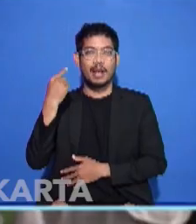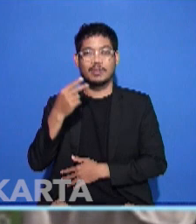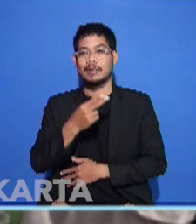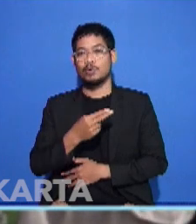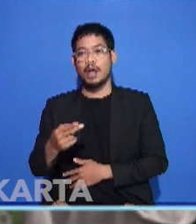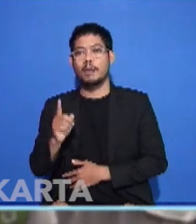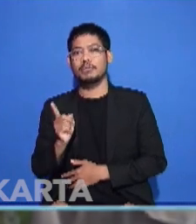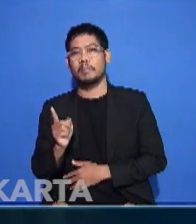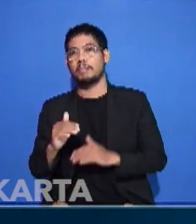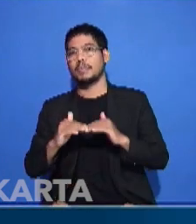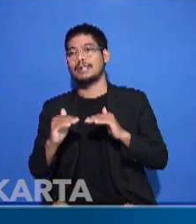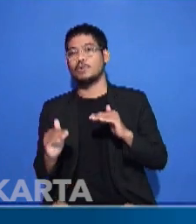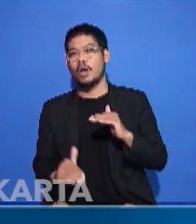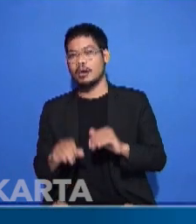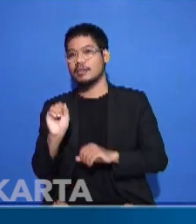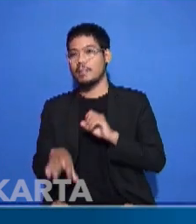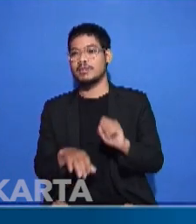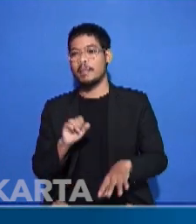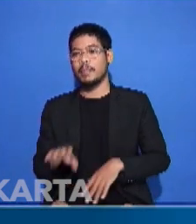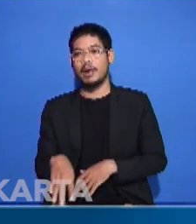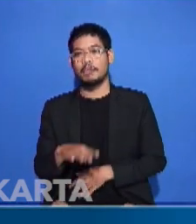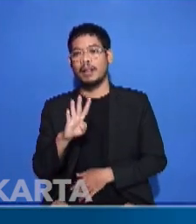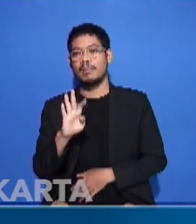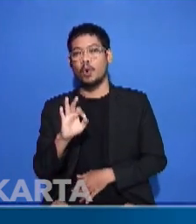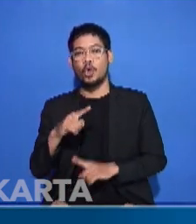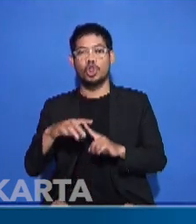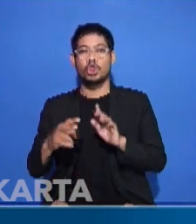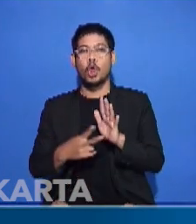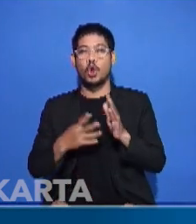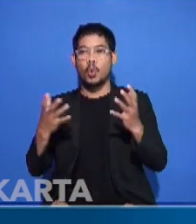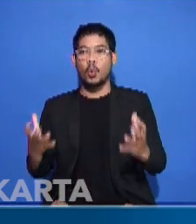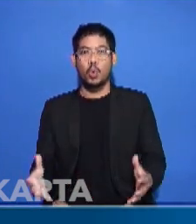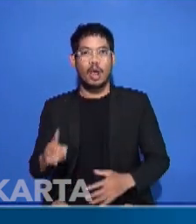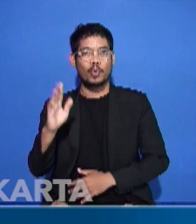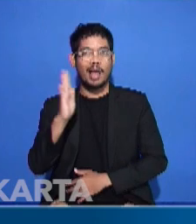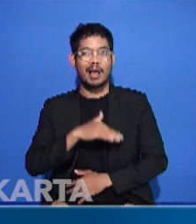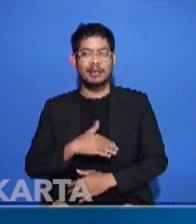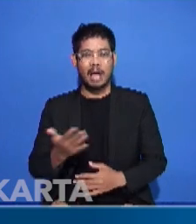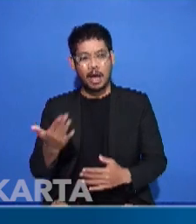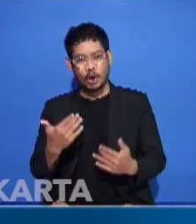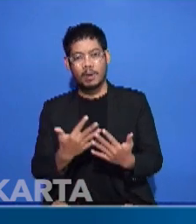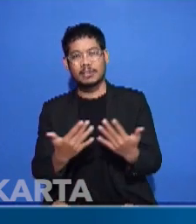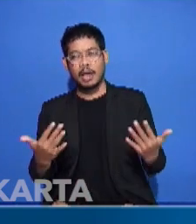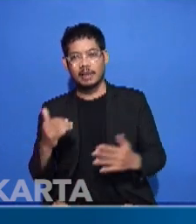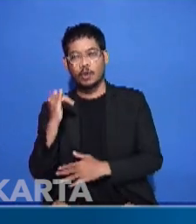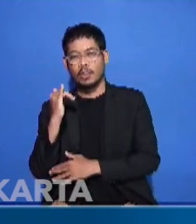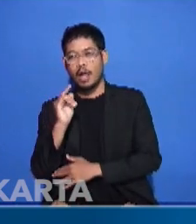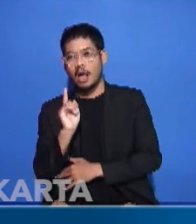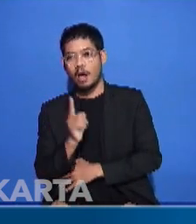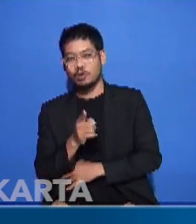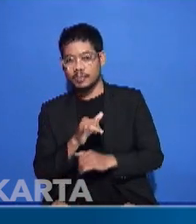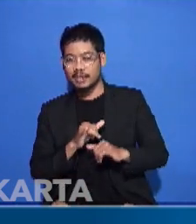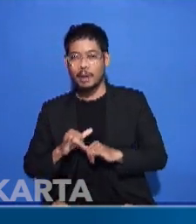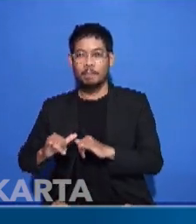hari masyarakat kota Jogjakarta Mari kita bersama-sama untuk mengurangi